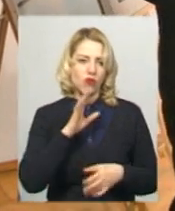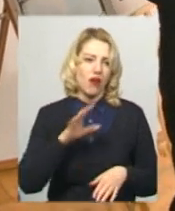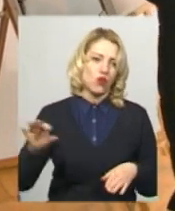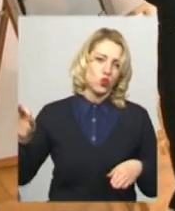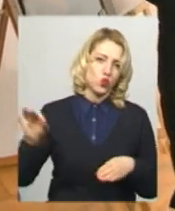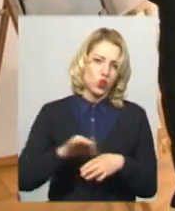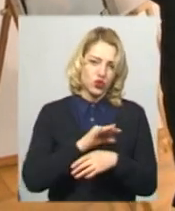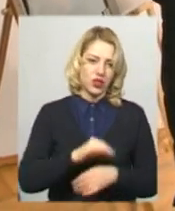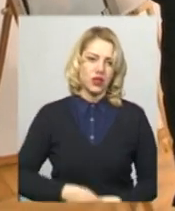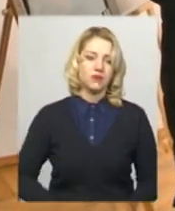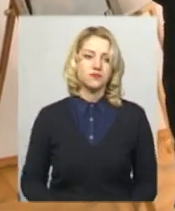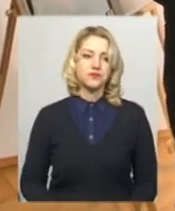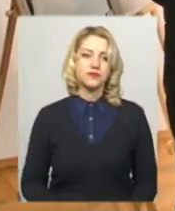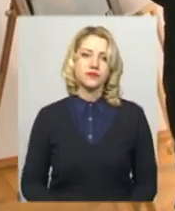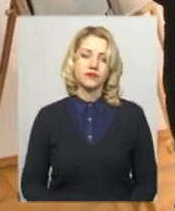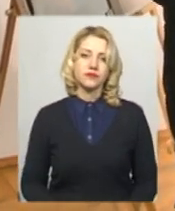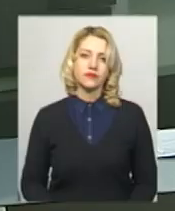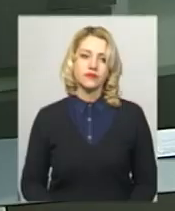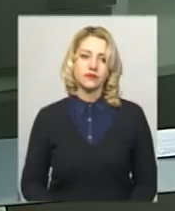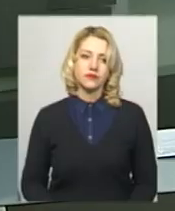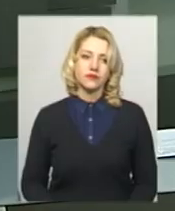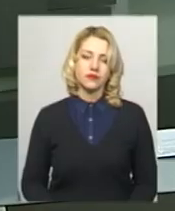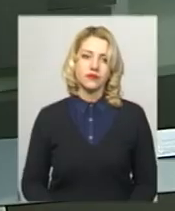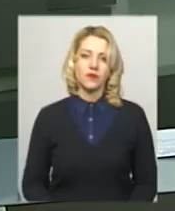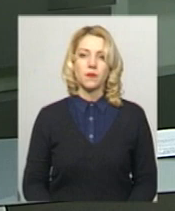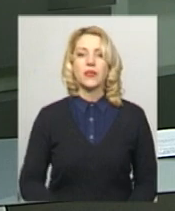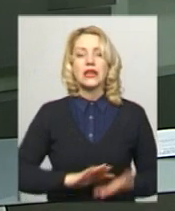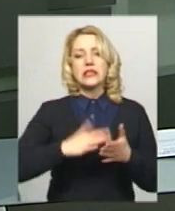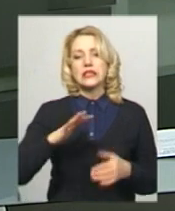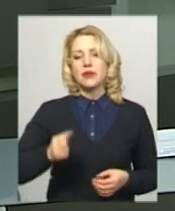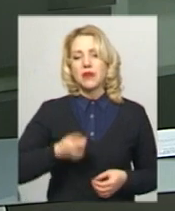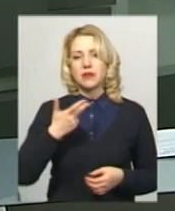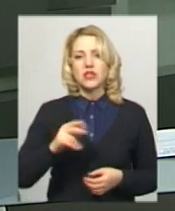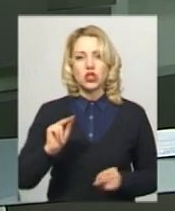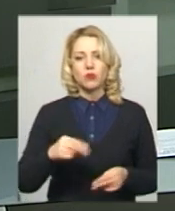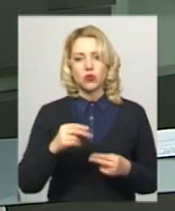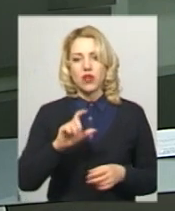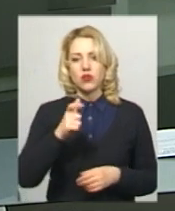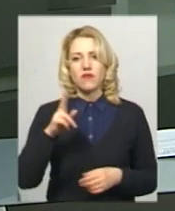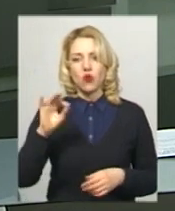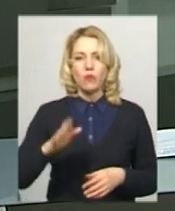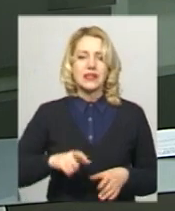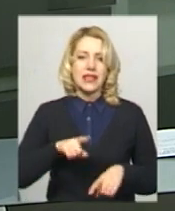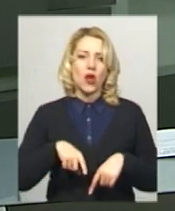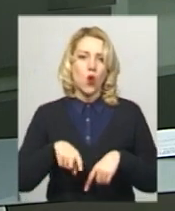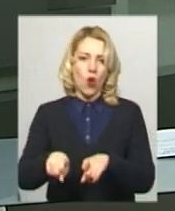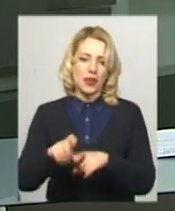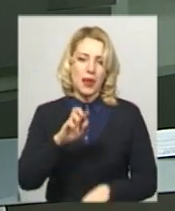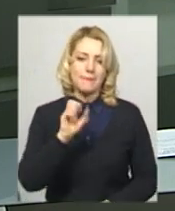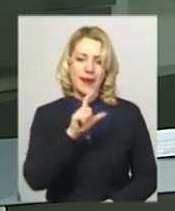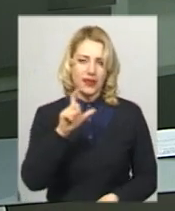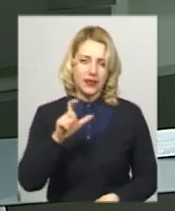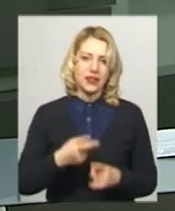Ворожцова, Юрій Чорний, новини Поділля, Центр. Срібна призерка чемпіонату Європи з легкої атлетики Марина